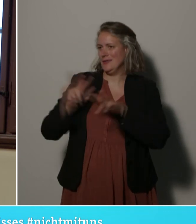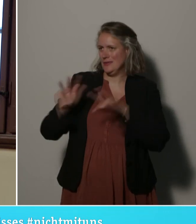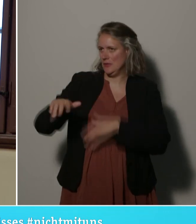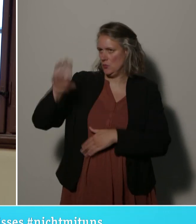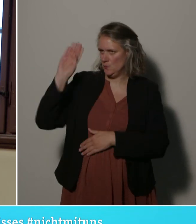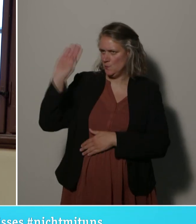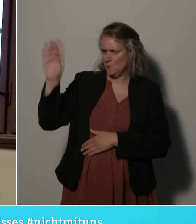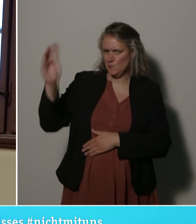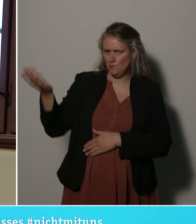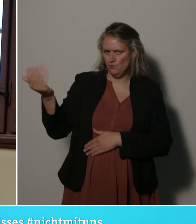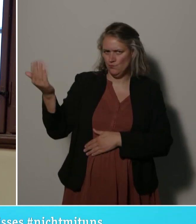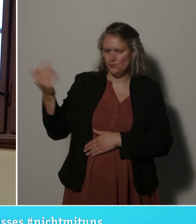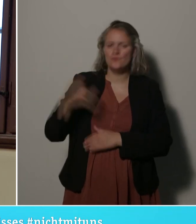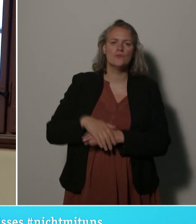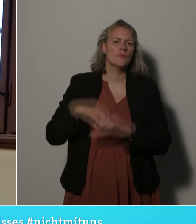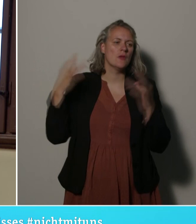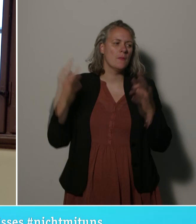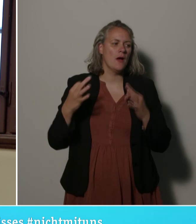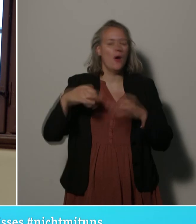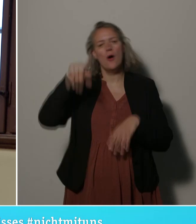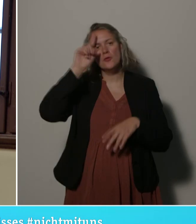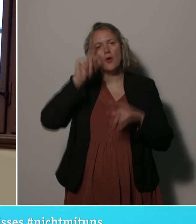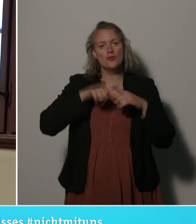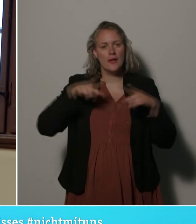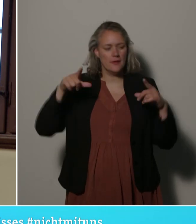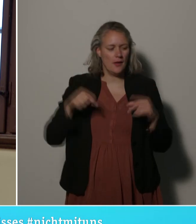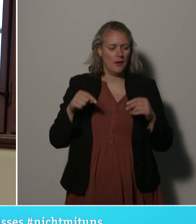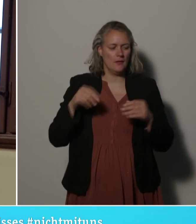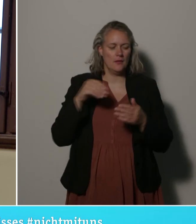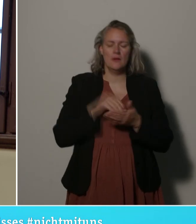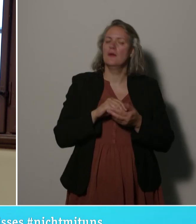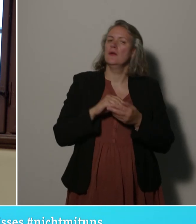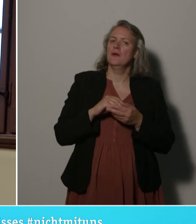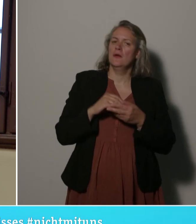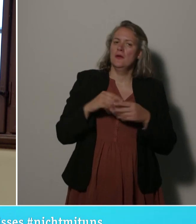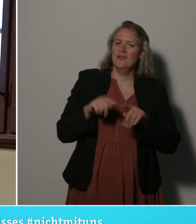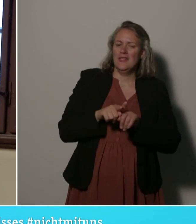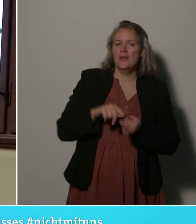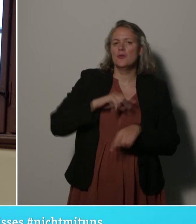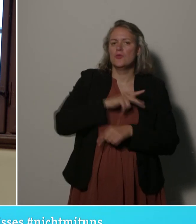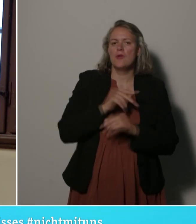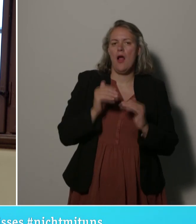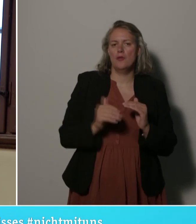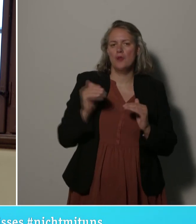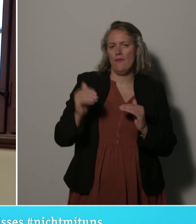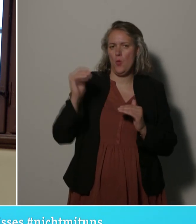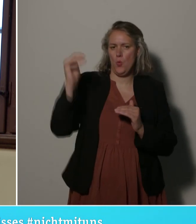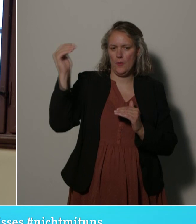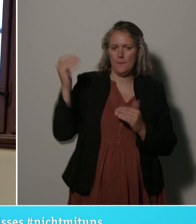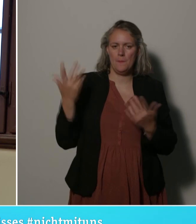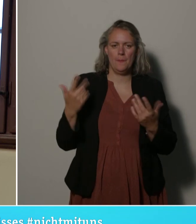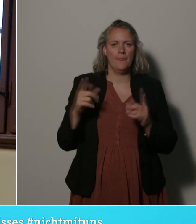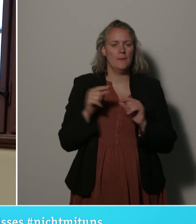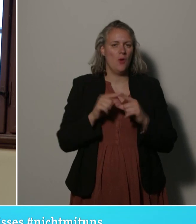soll, dass es auch für das Deutschlandticket eine soziale Staffelung gibt, dass es